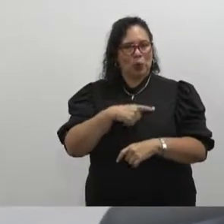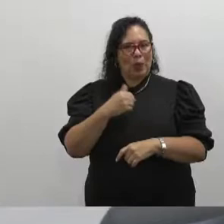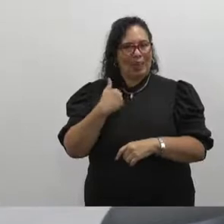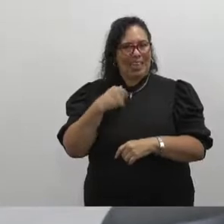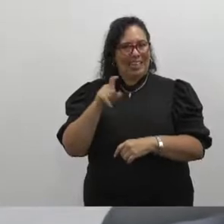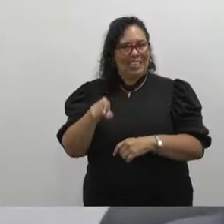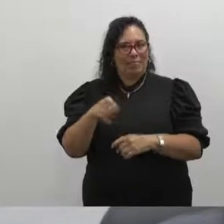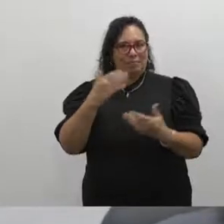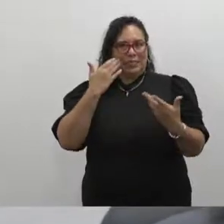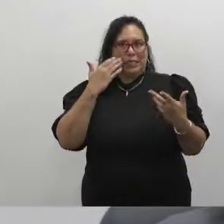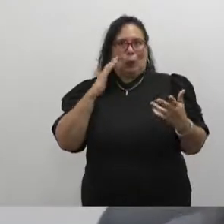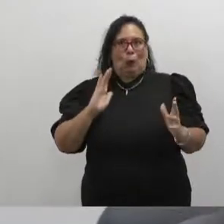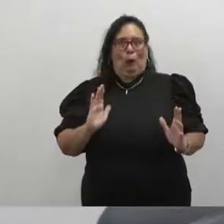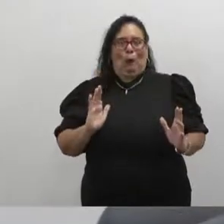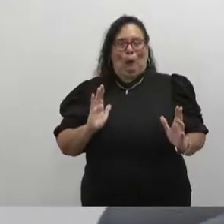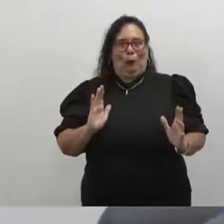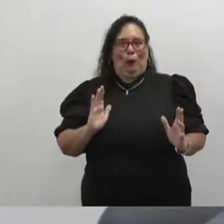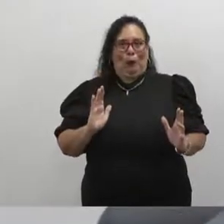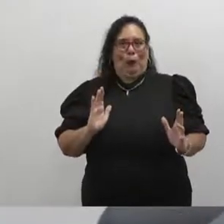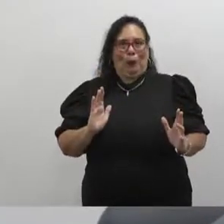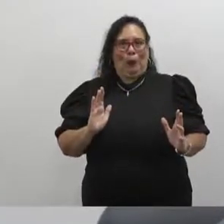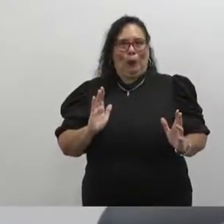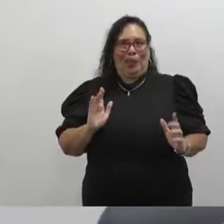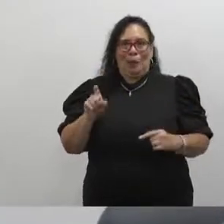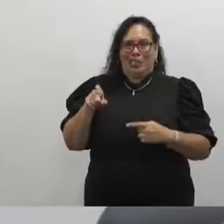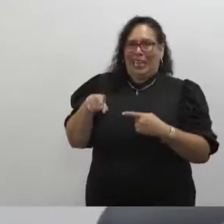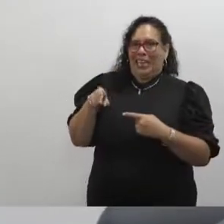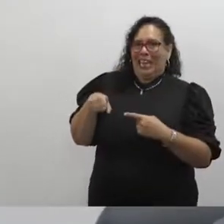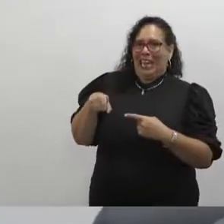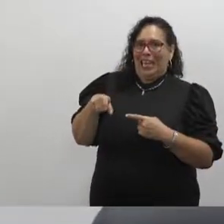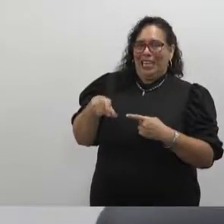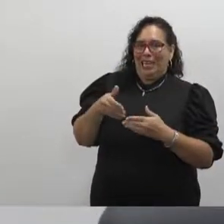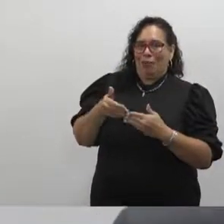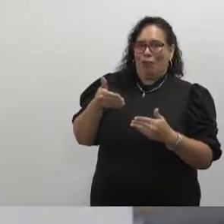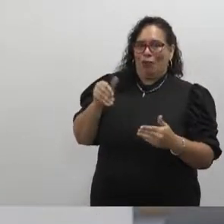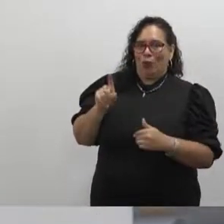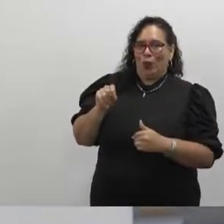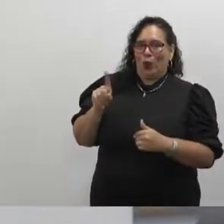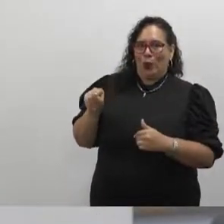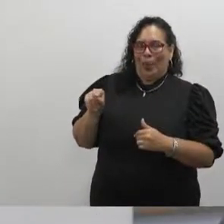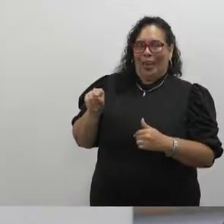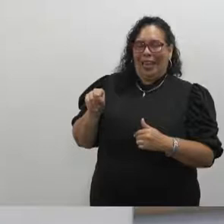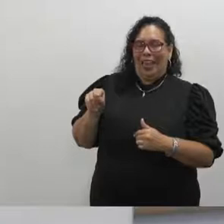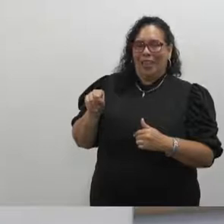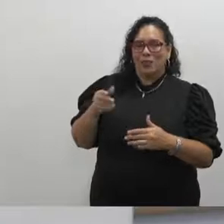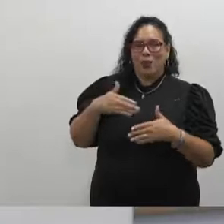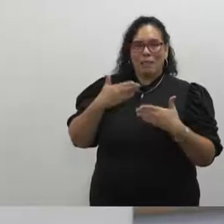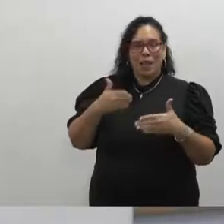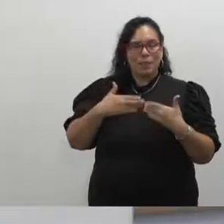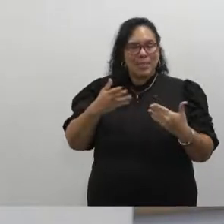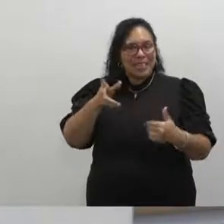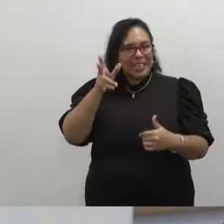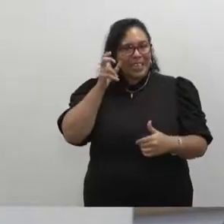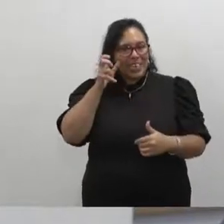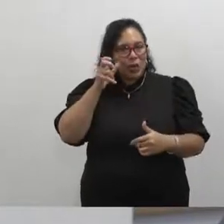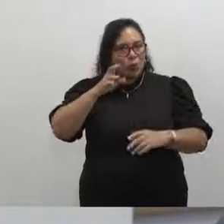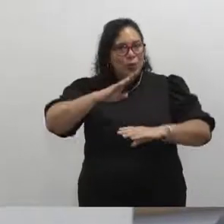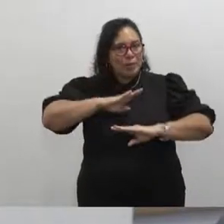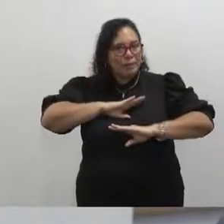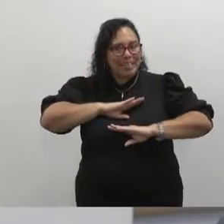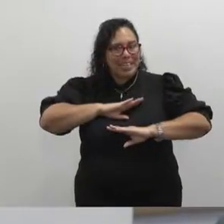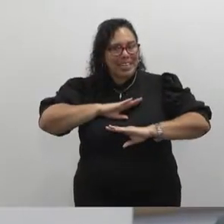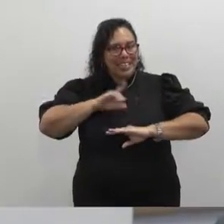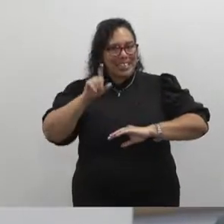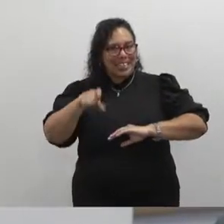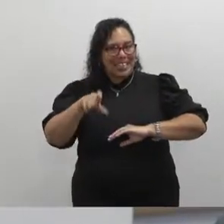tứ đầy dương miên sức đầy trời ca đầy dương mân ức xâm an thái dương nâng miên vì sao môn chân nam bì bòn đọc bùn bì